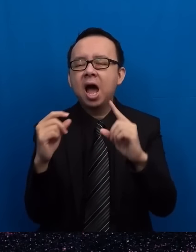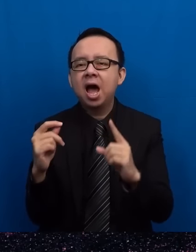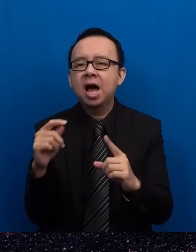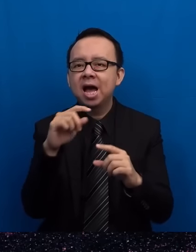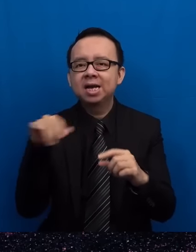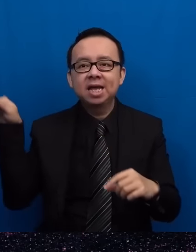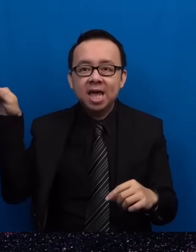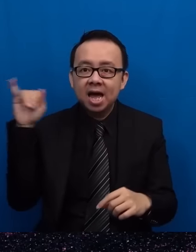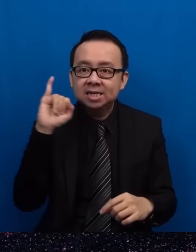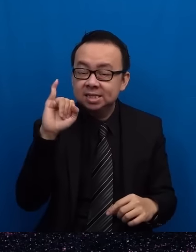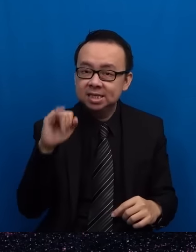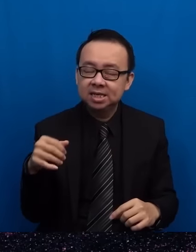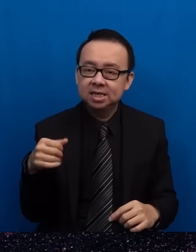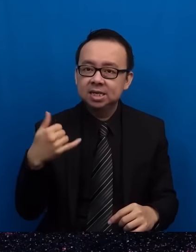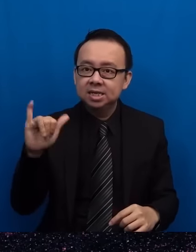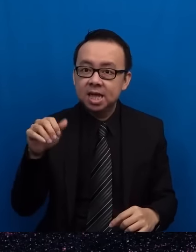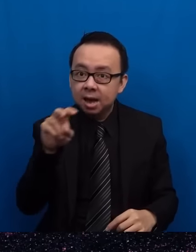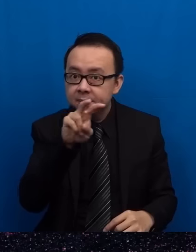yang melihat